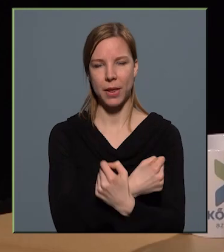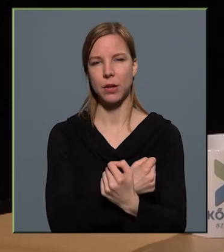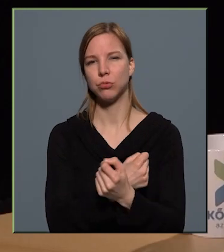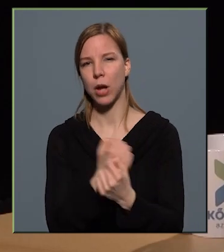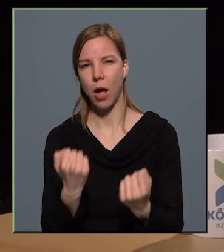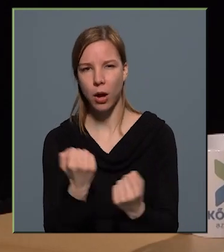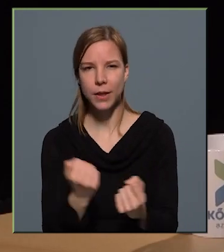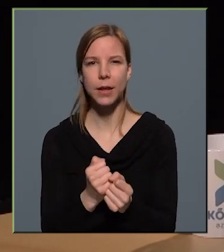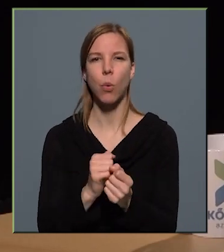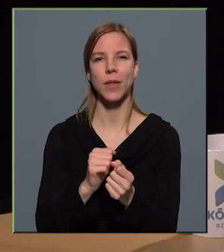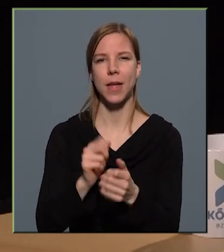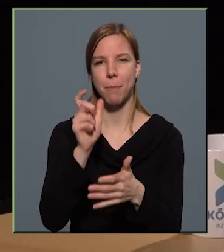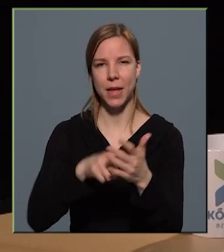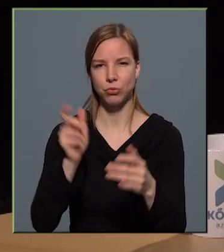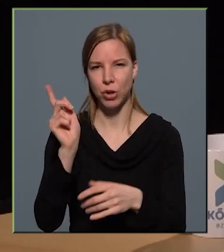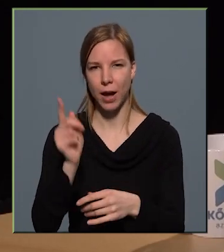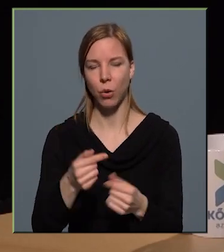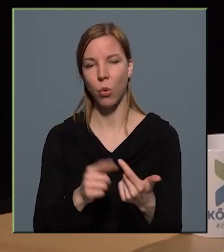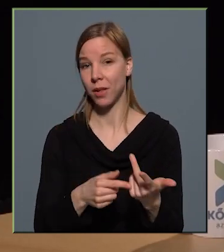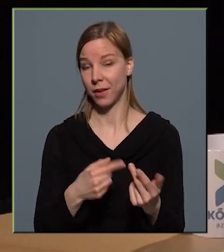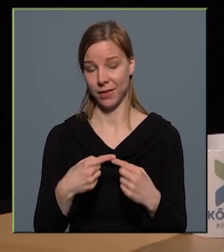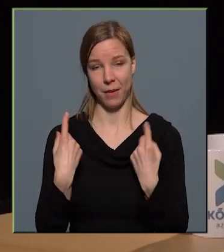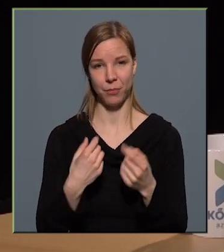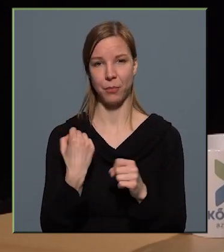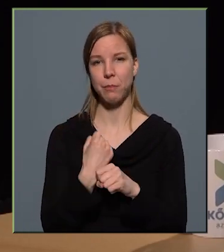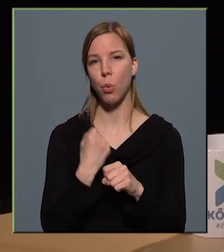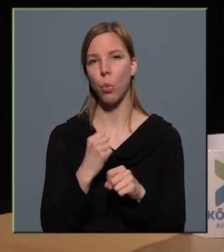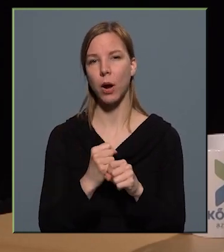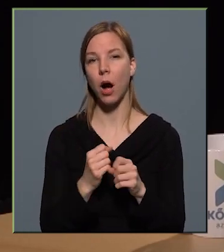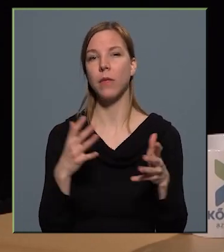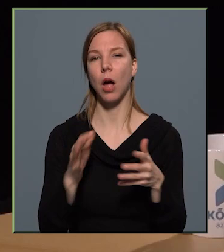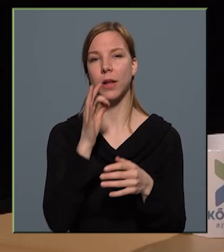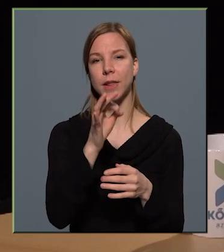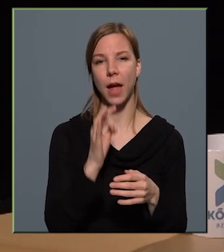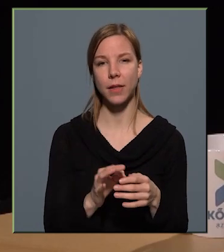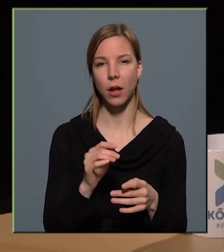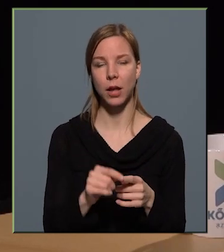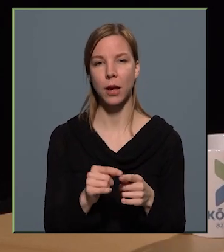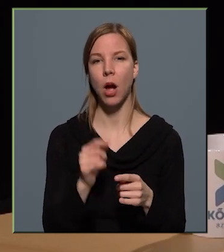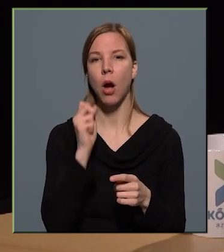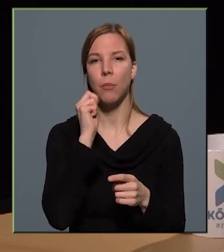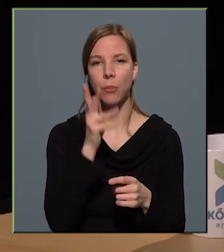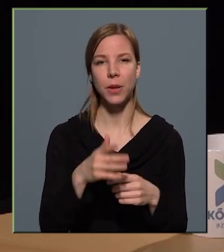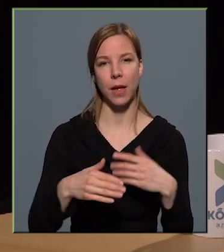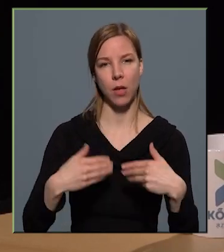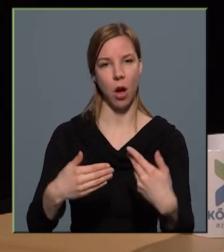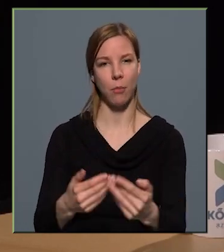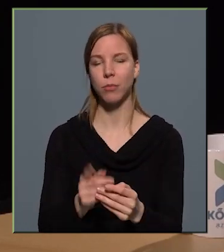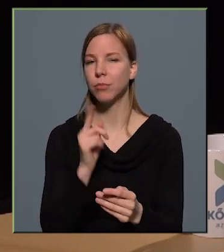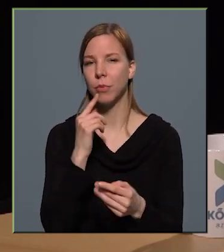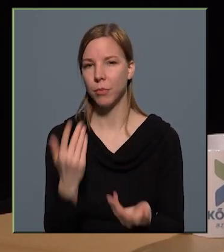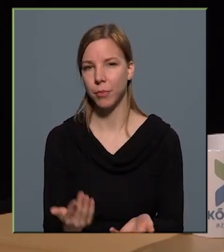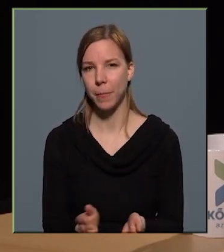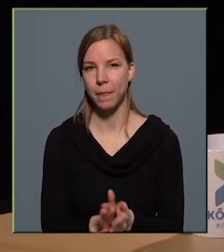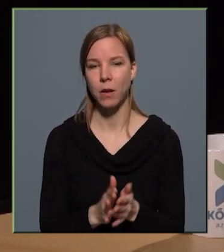és bírságol. De a munkánknak egy jelentős százalékát bizony a napi rutin során azt teszi ki, hogy